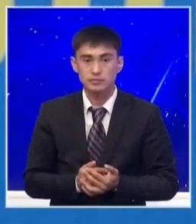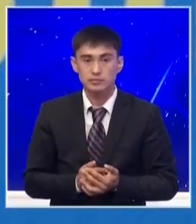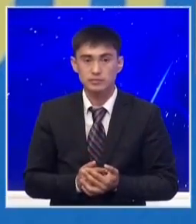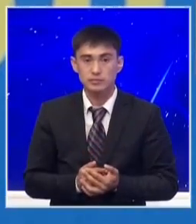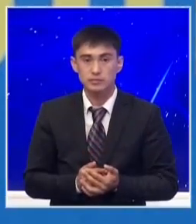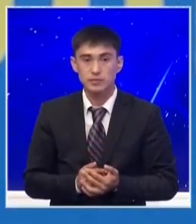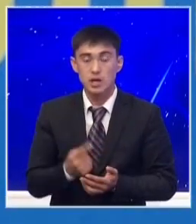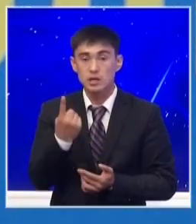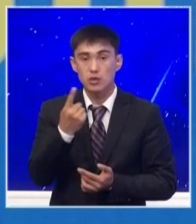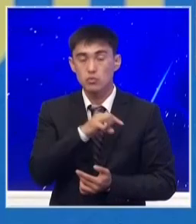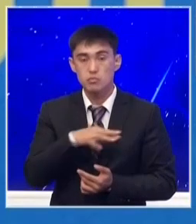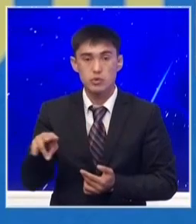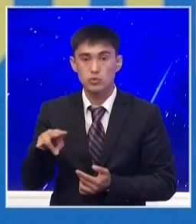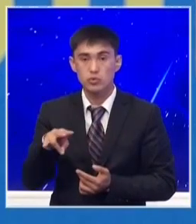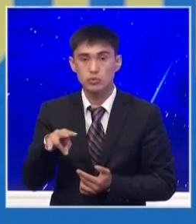за минуту